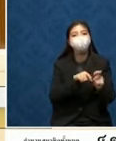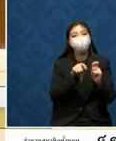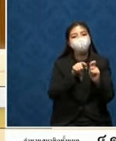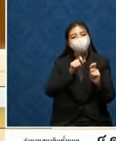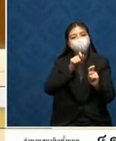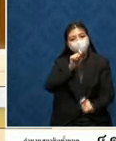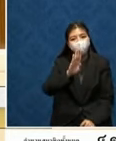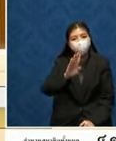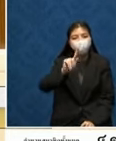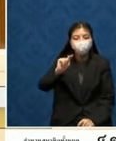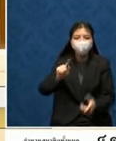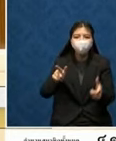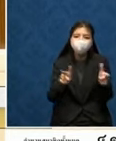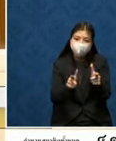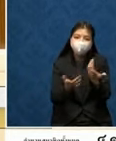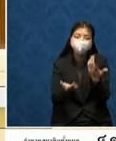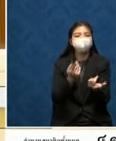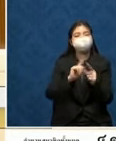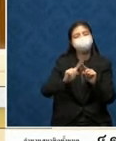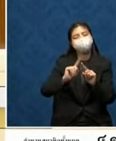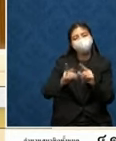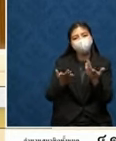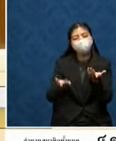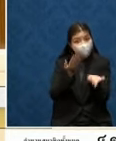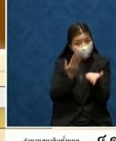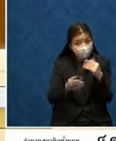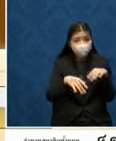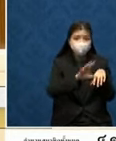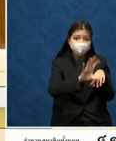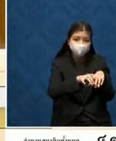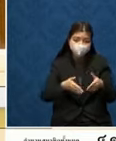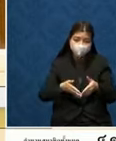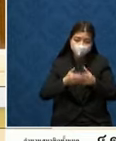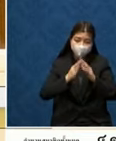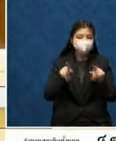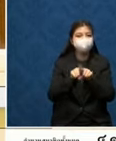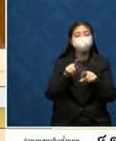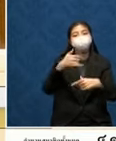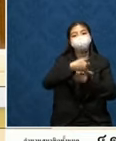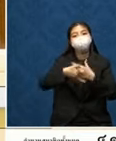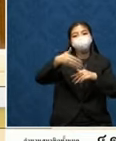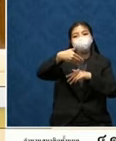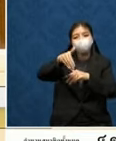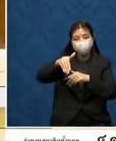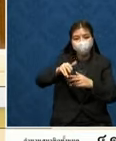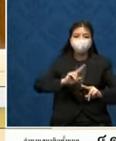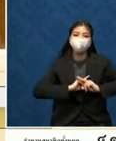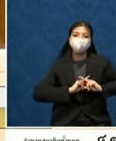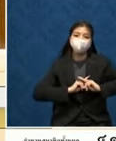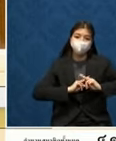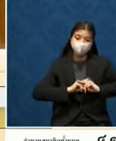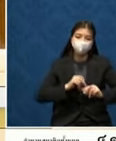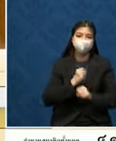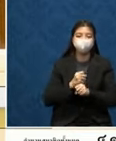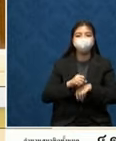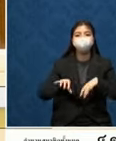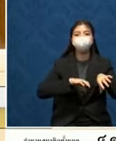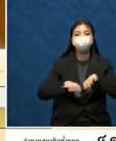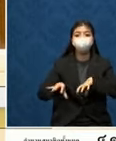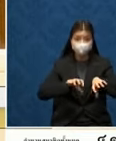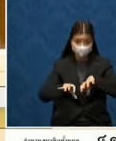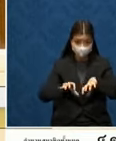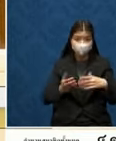ก็มีดำริว่าเอ๊ะเป็นไปได้หรือไม่ที่เราจะจัดตั้งสถานแบบรักษาแบบที่ต่างประเทศเทำคือภาคเอกชนเป็นคนจัดเพราะว่าบาง